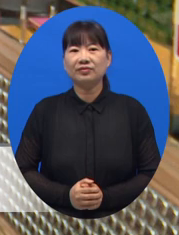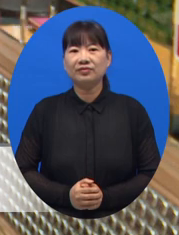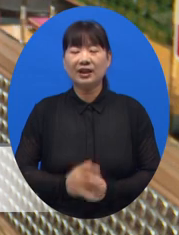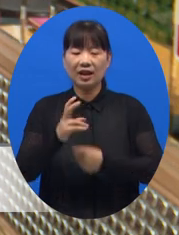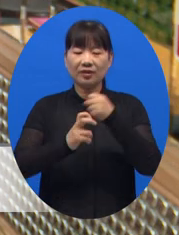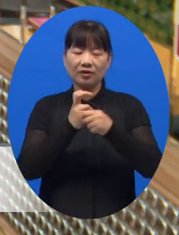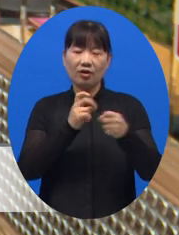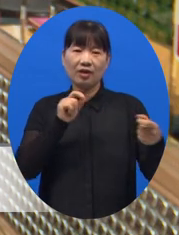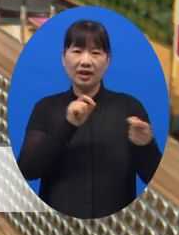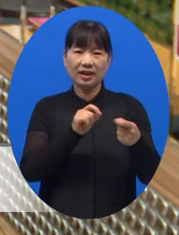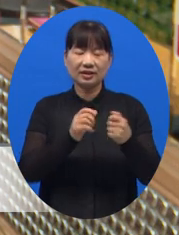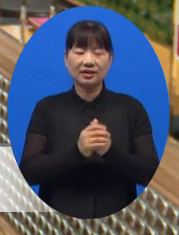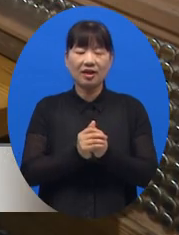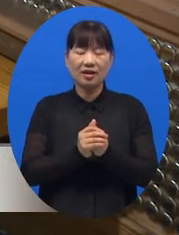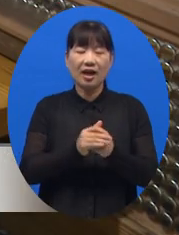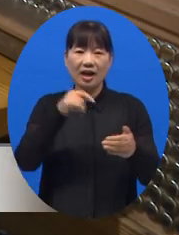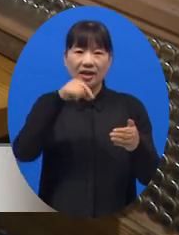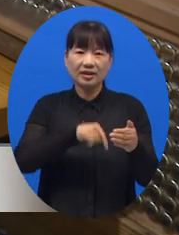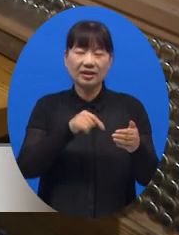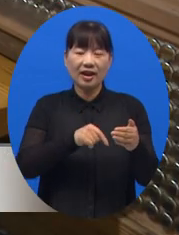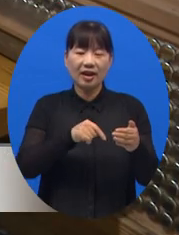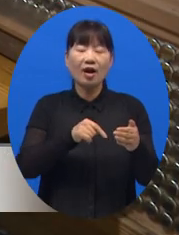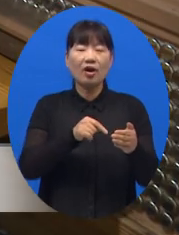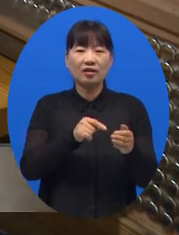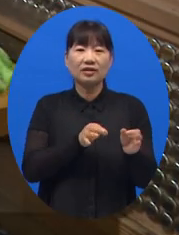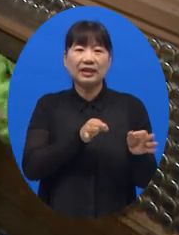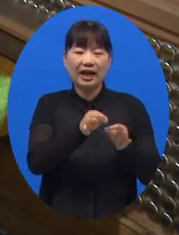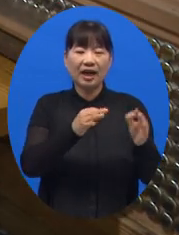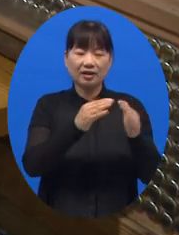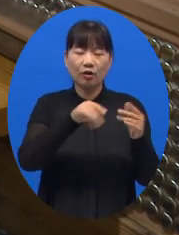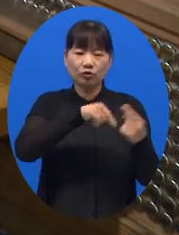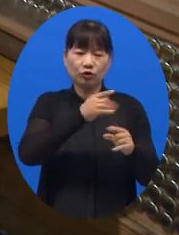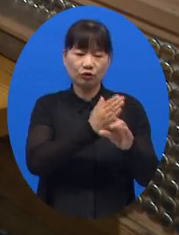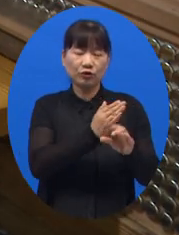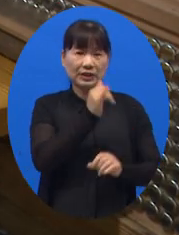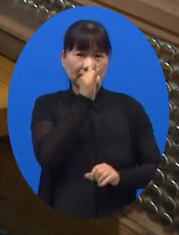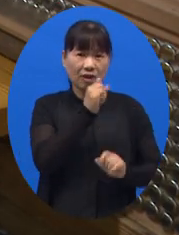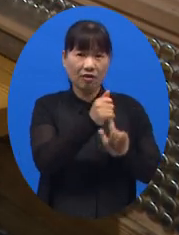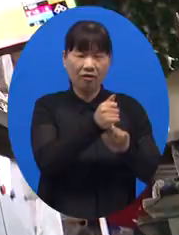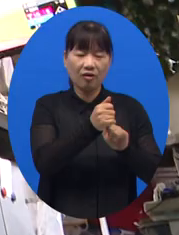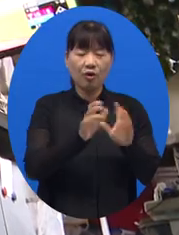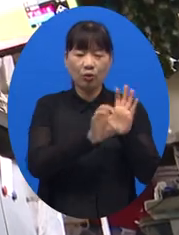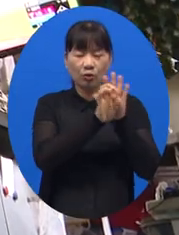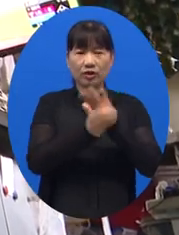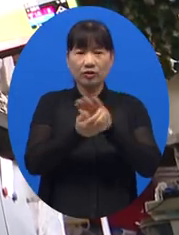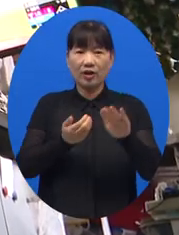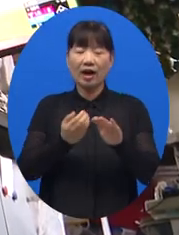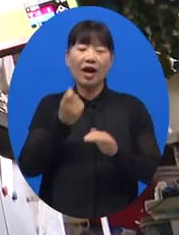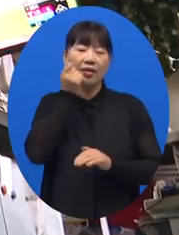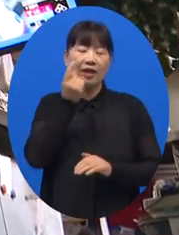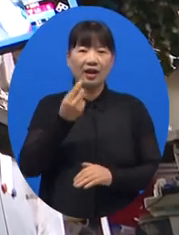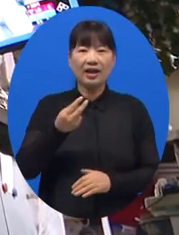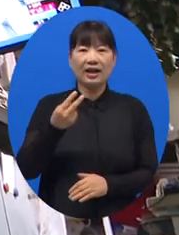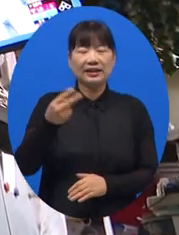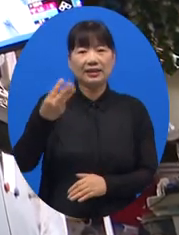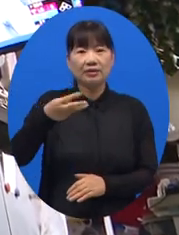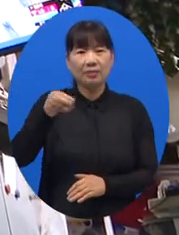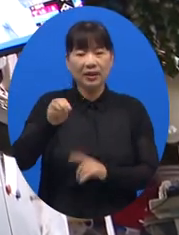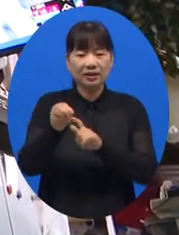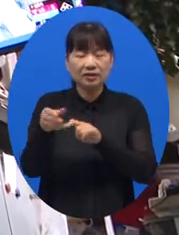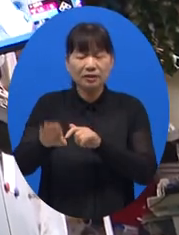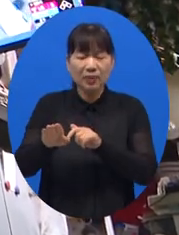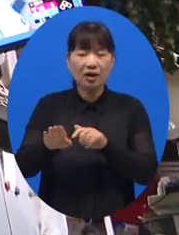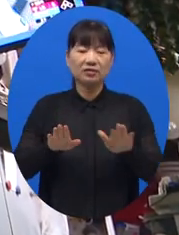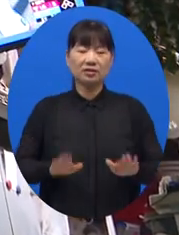20년 가까이 실내 포장마차를 운영하고 있는 최돈일 씨. 코로나 사태 전만 해도 한 달에 2-3천만 원이던 매출이 50만 원